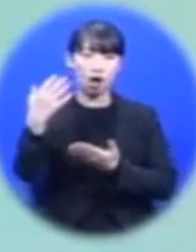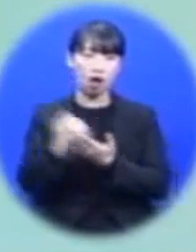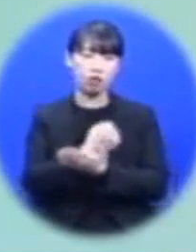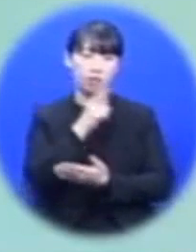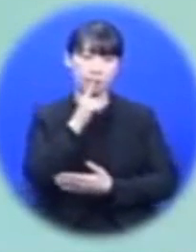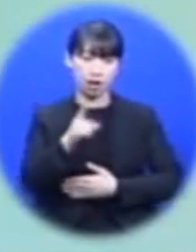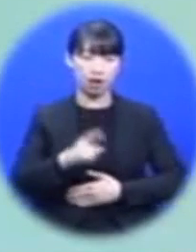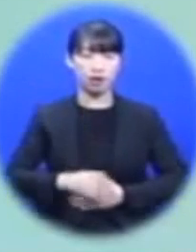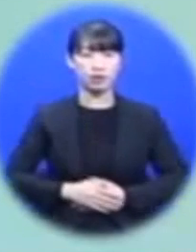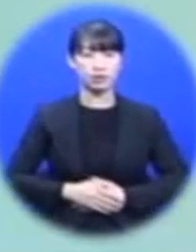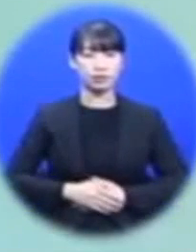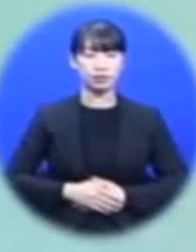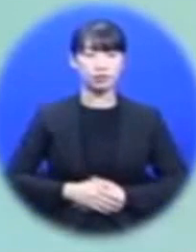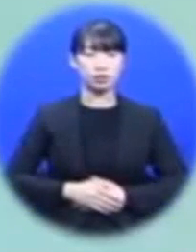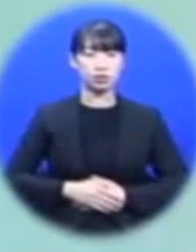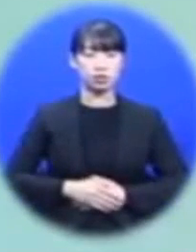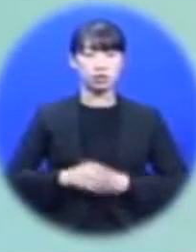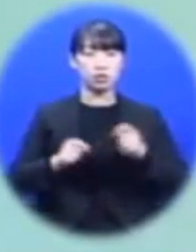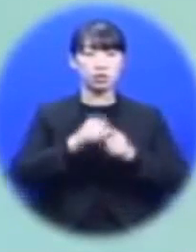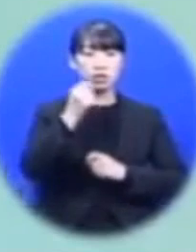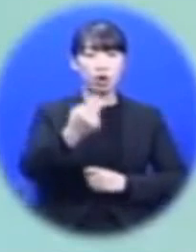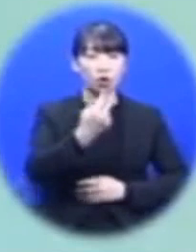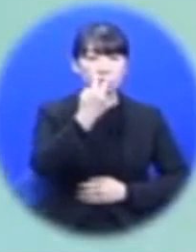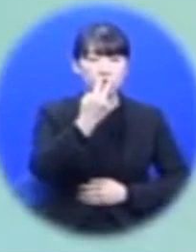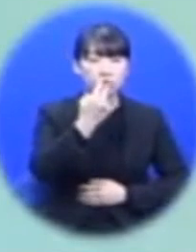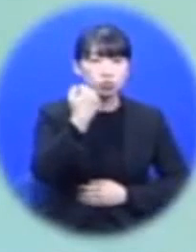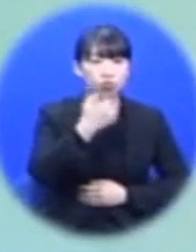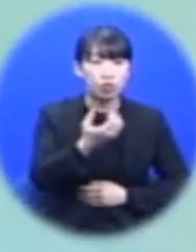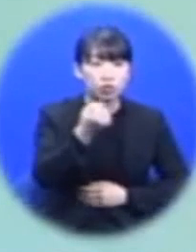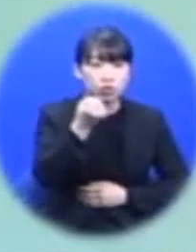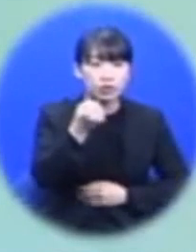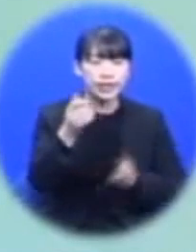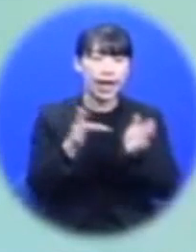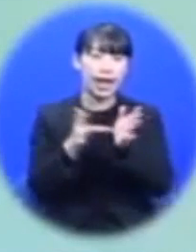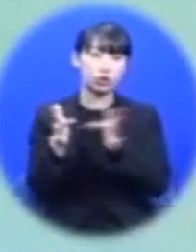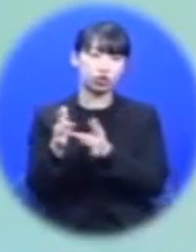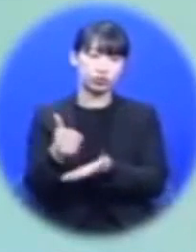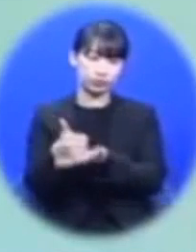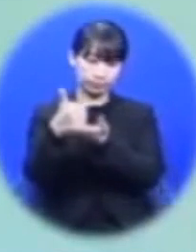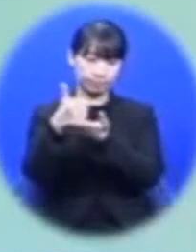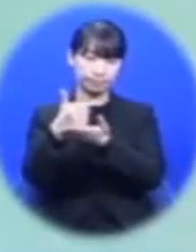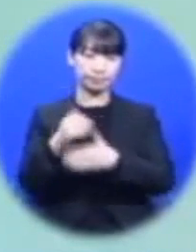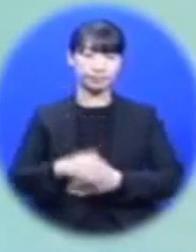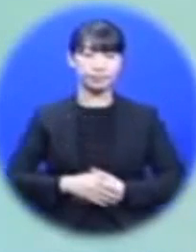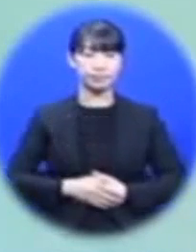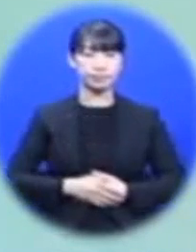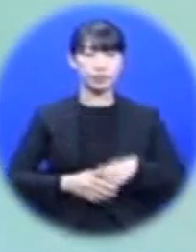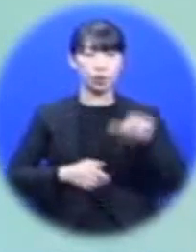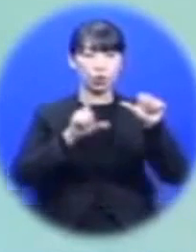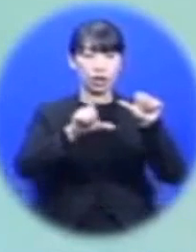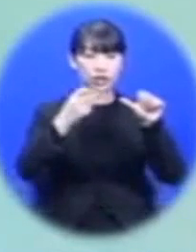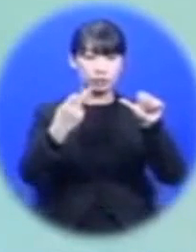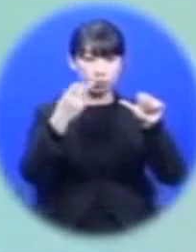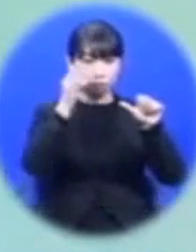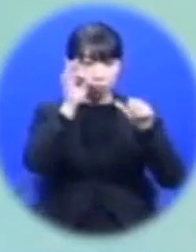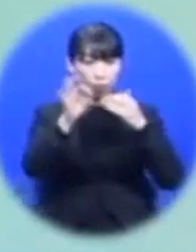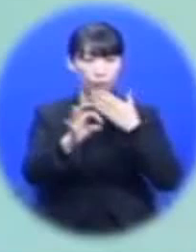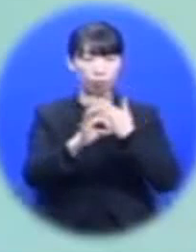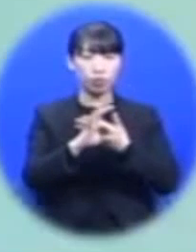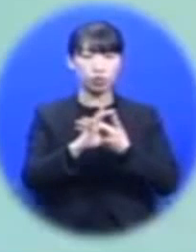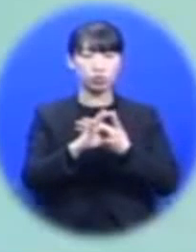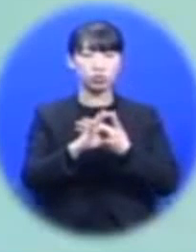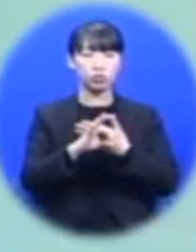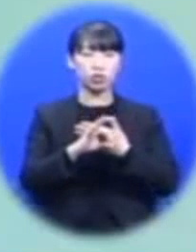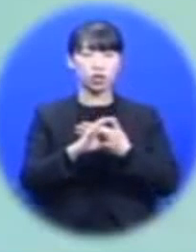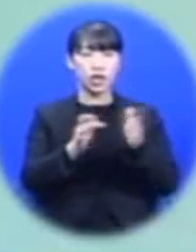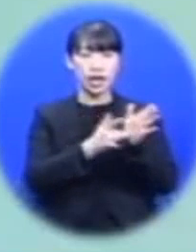근데이 영생은 예수님 안에 계시다 그래서 12절에 누구든지 예수님을 모시고 있는